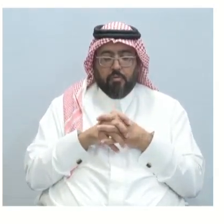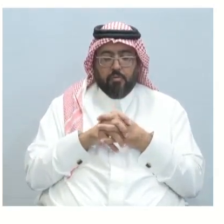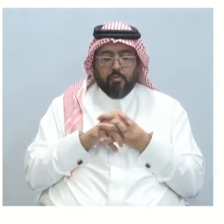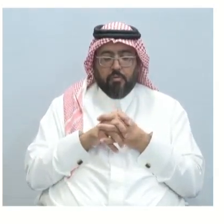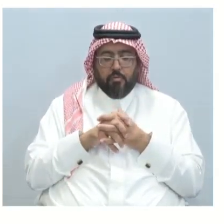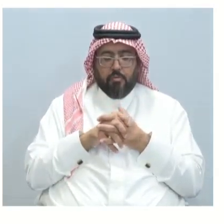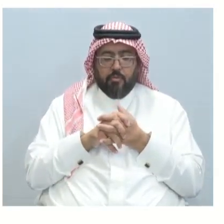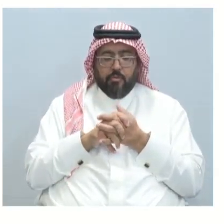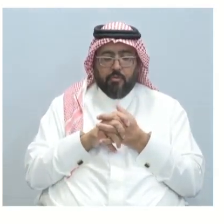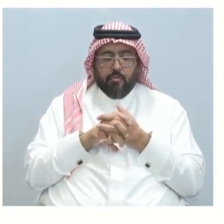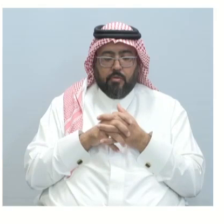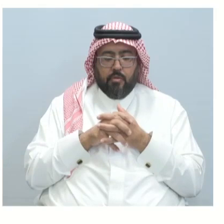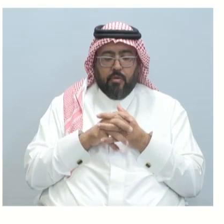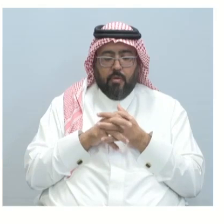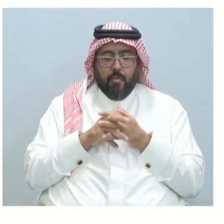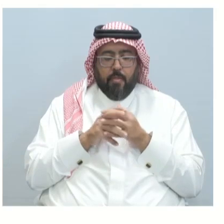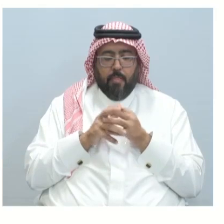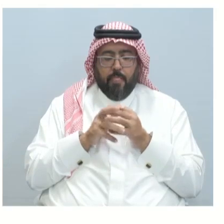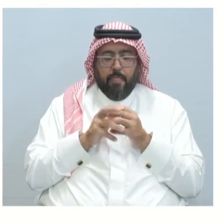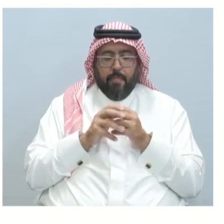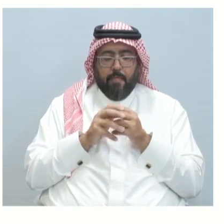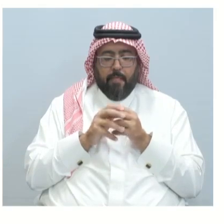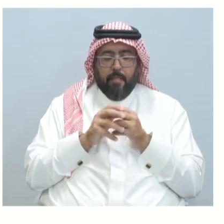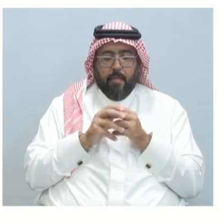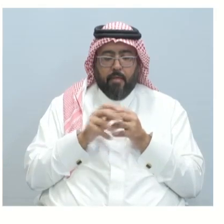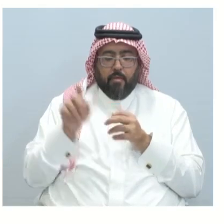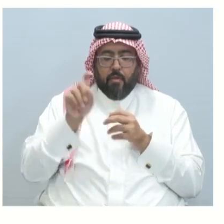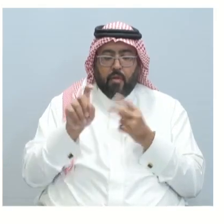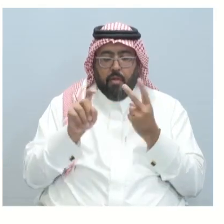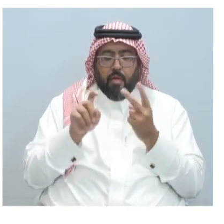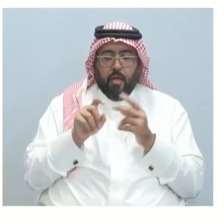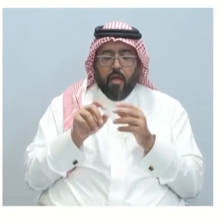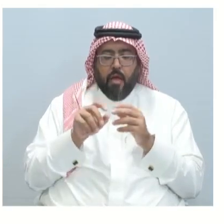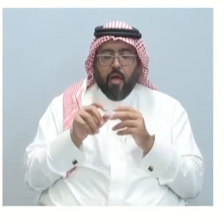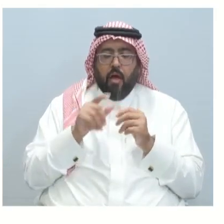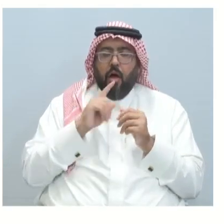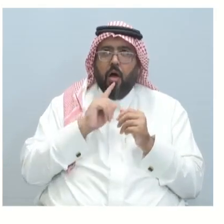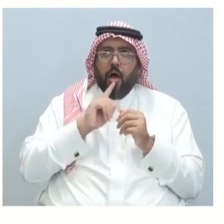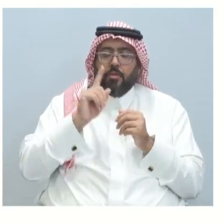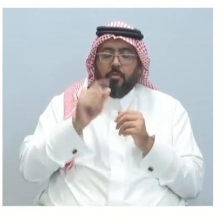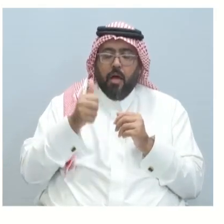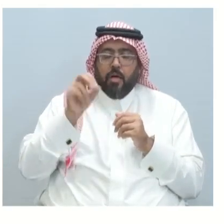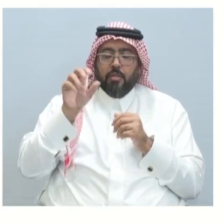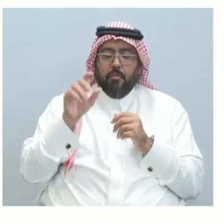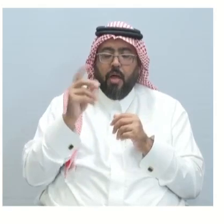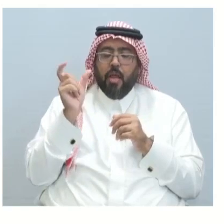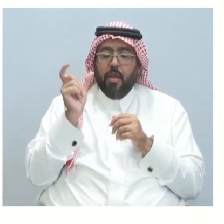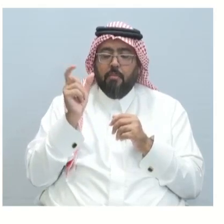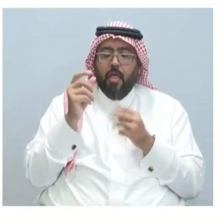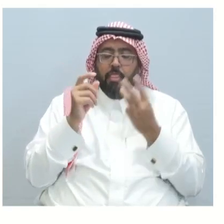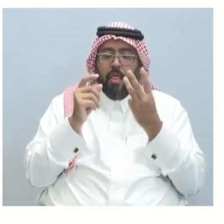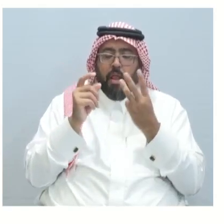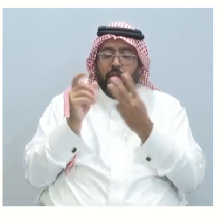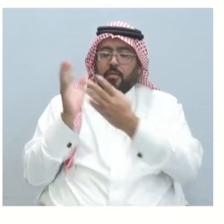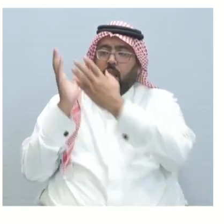التراحم والموده بين افراد المجتمع السؤال الثاني اقسم النبي صلى الله عليه وسلم ثلاثا بنفي